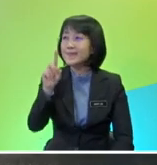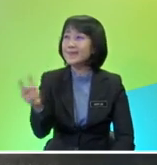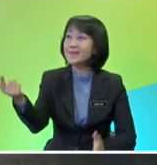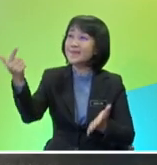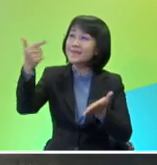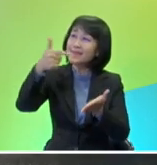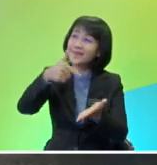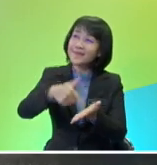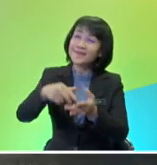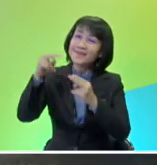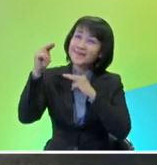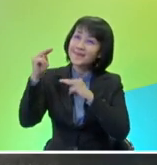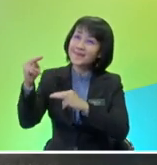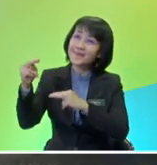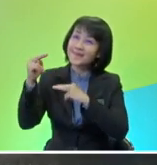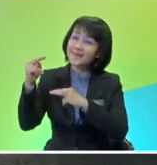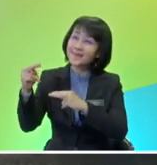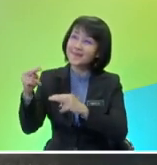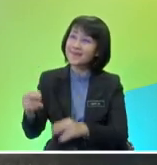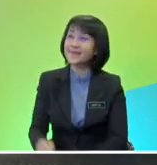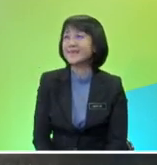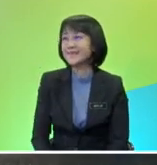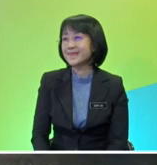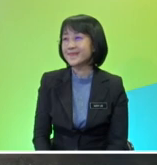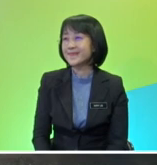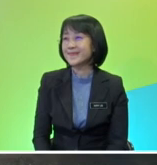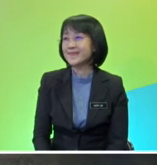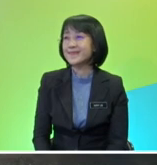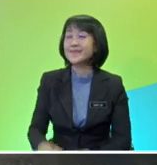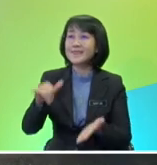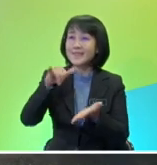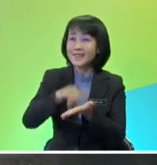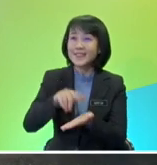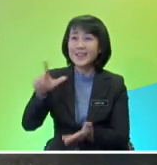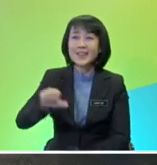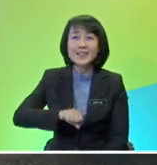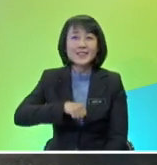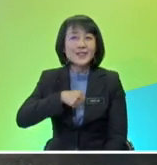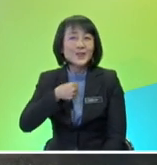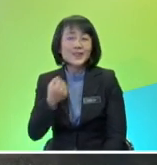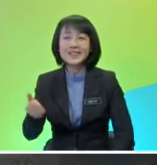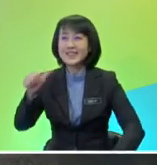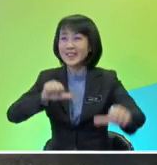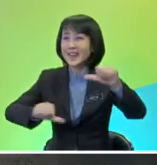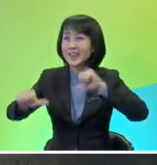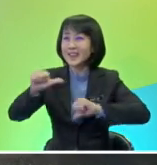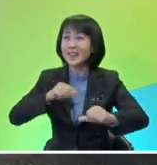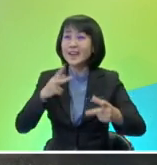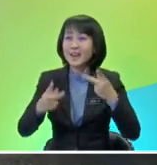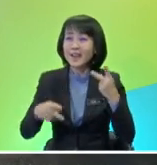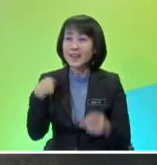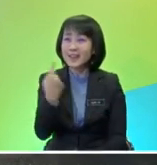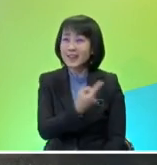baiklah. Wah, nampak tak? Jadi, itulah seronoknya pasal sains ni. Kalau kita ada ilmu cikgu